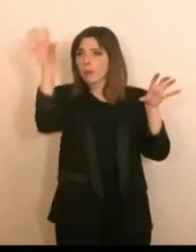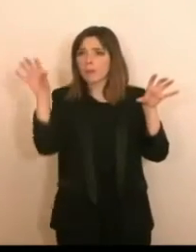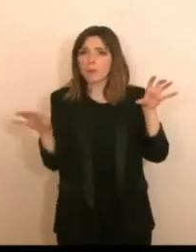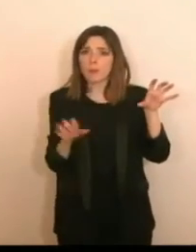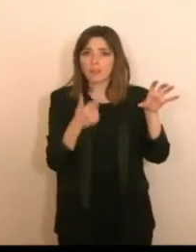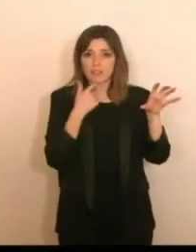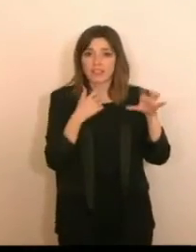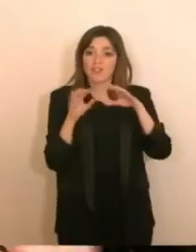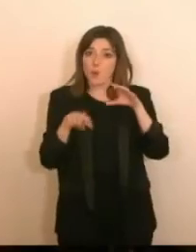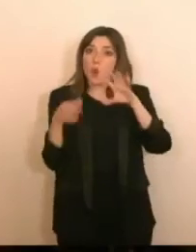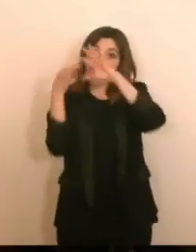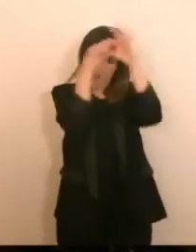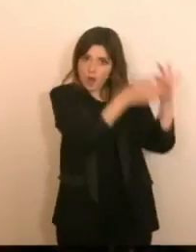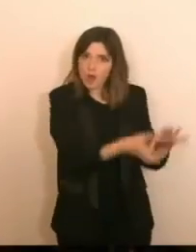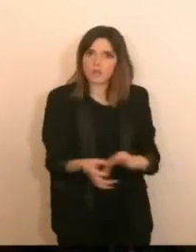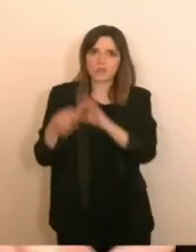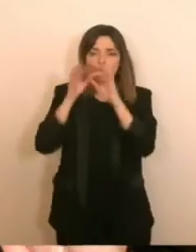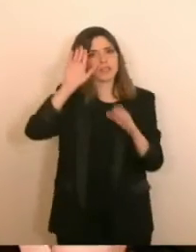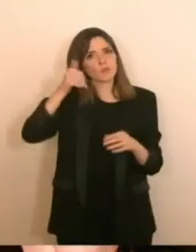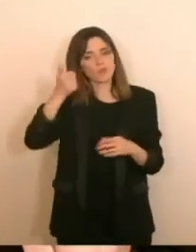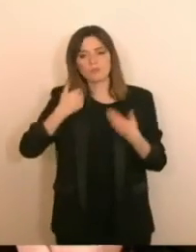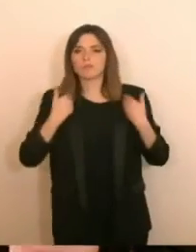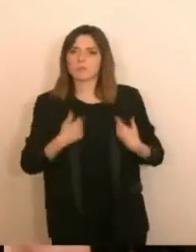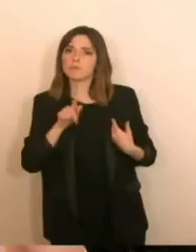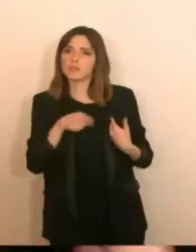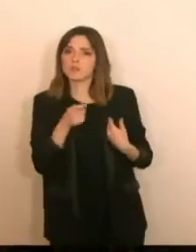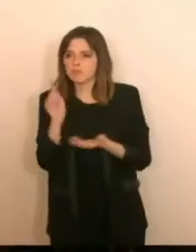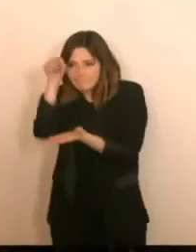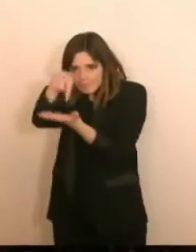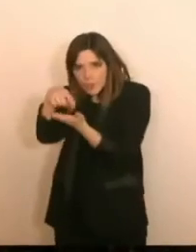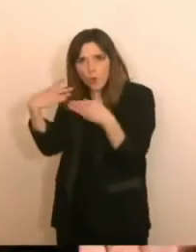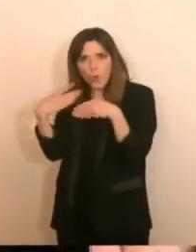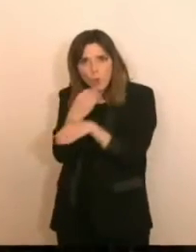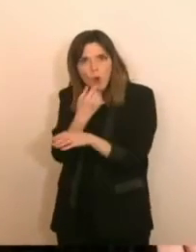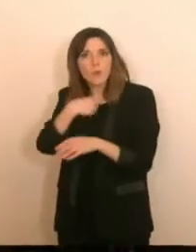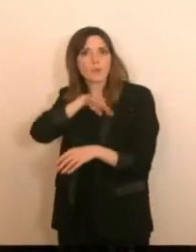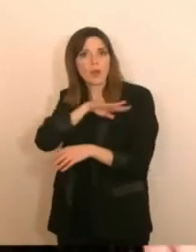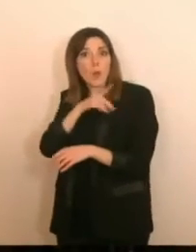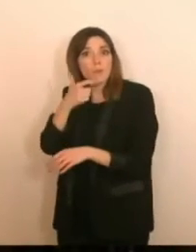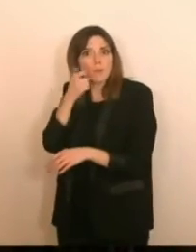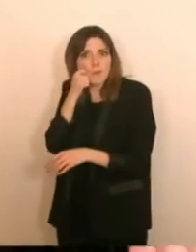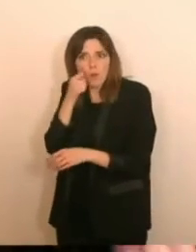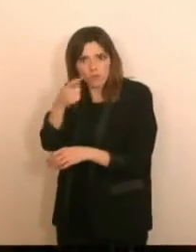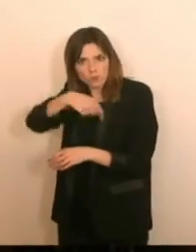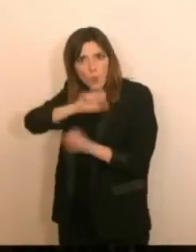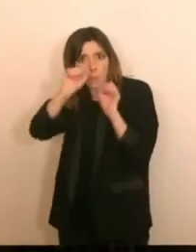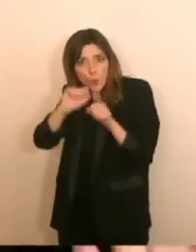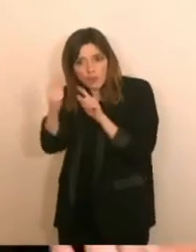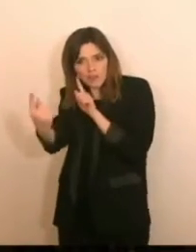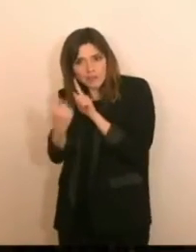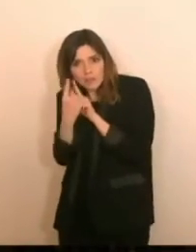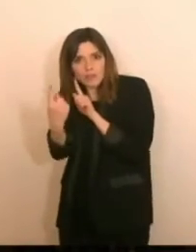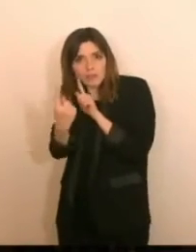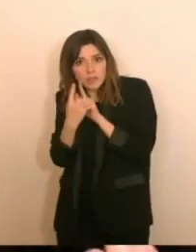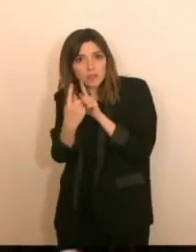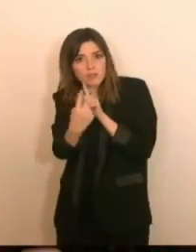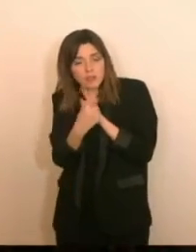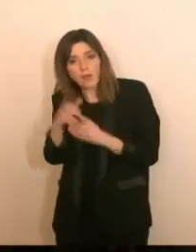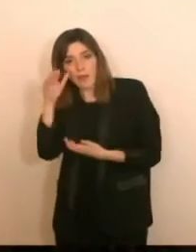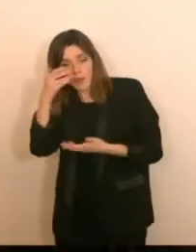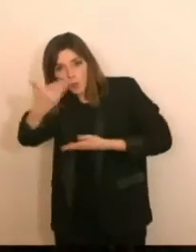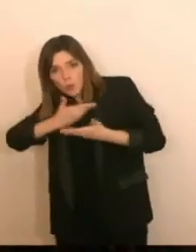donc je veux être maire de rouen parce que c'est l'enjeu de la proximité être proche des rouennaise et d'erwan est à leur écoute au quotidien